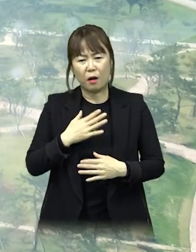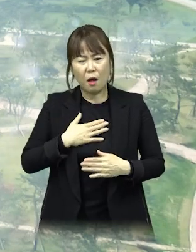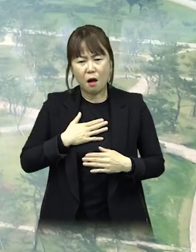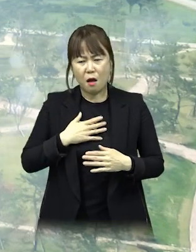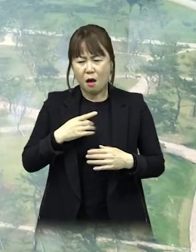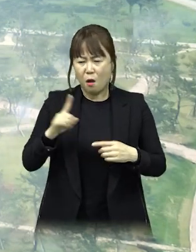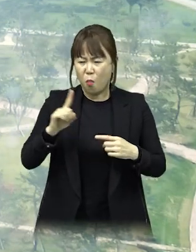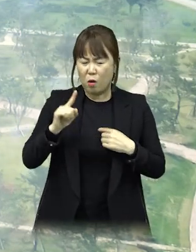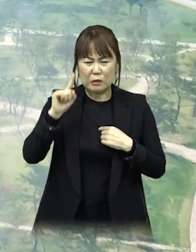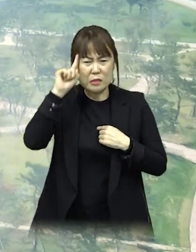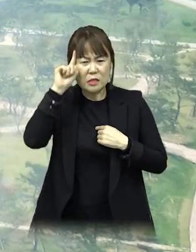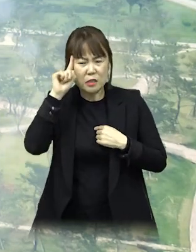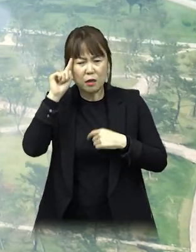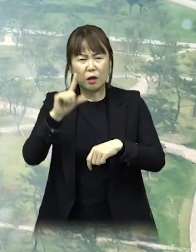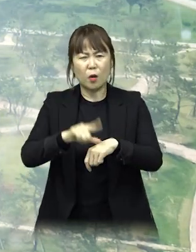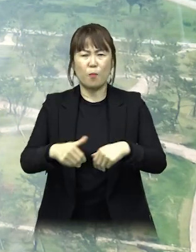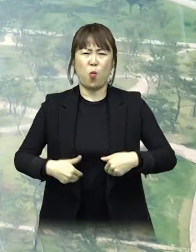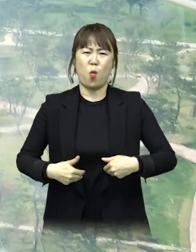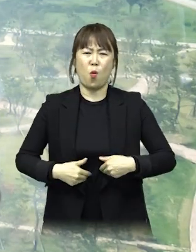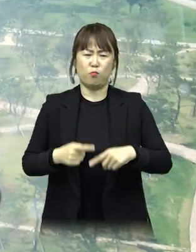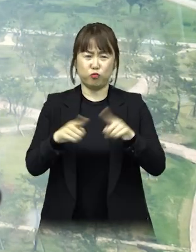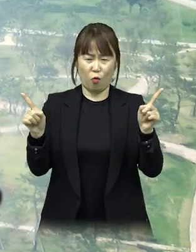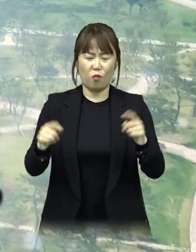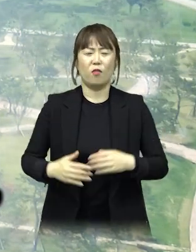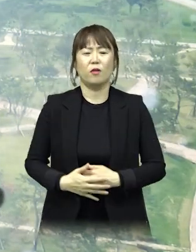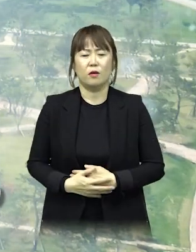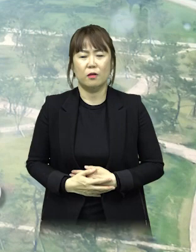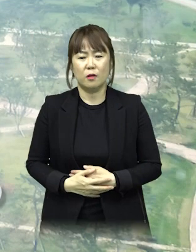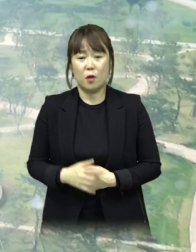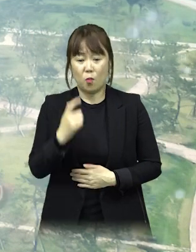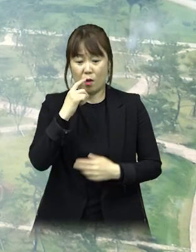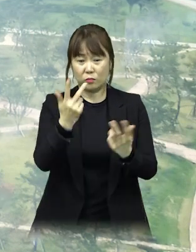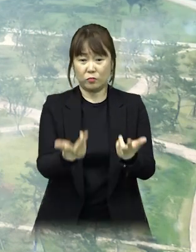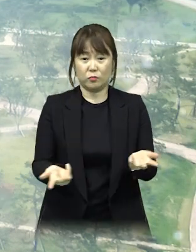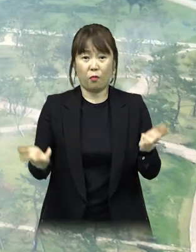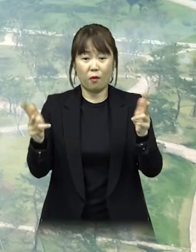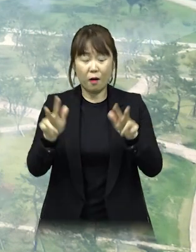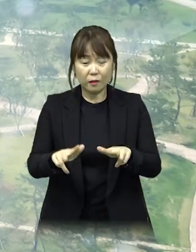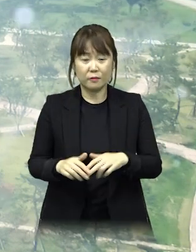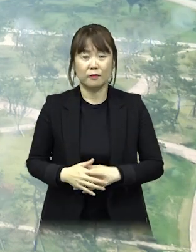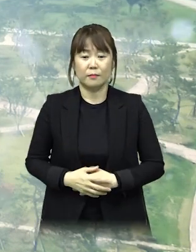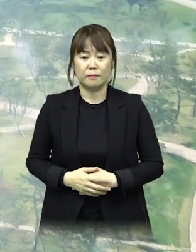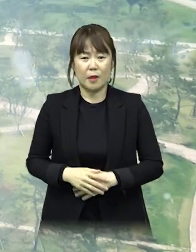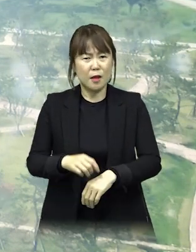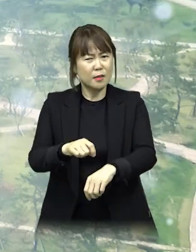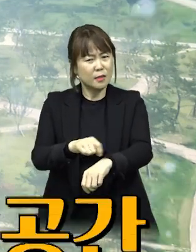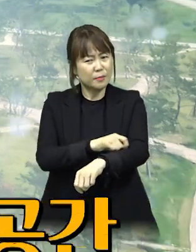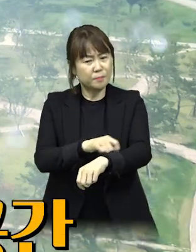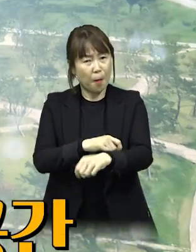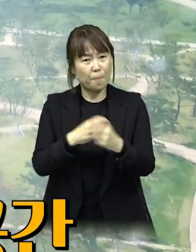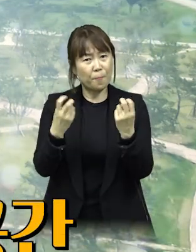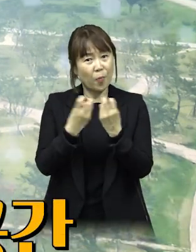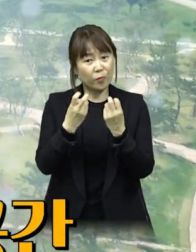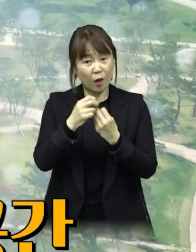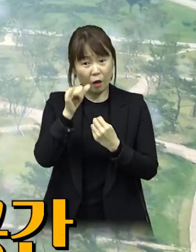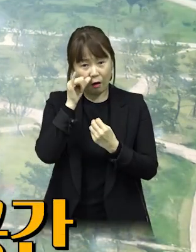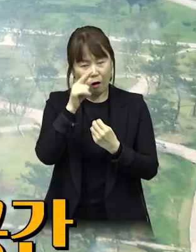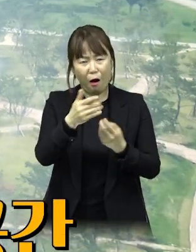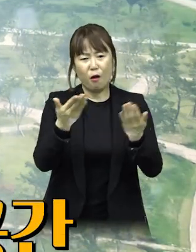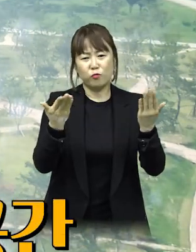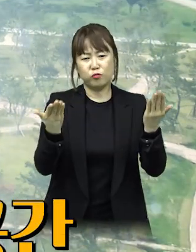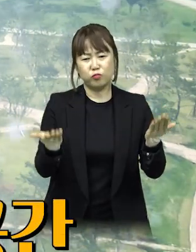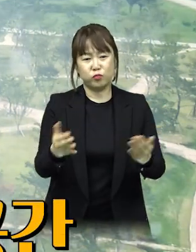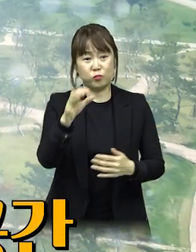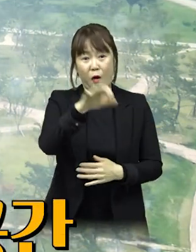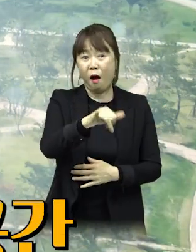아무 생각 없이 오롯이 나만을 위한 시간을 갖는 것도 중요한데요. 황산공원에서 아주 이색적인